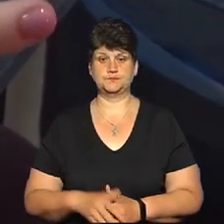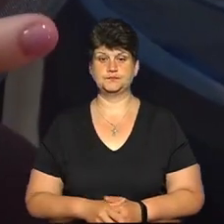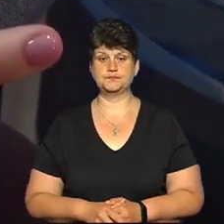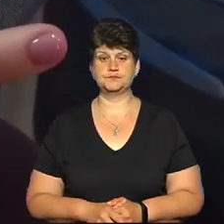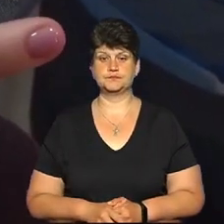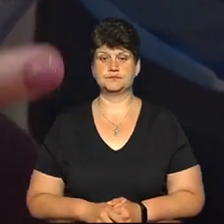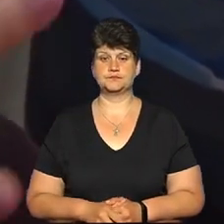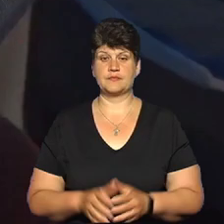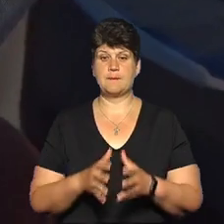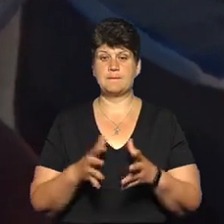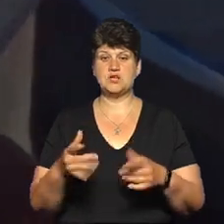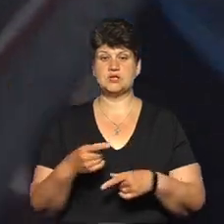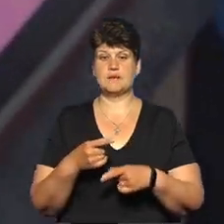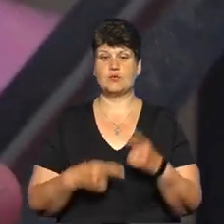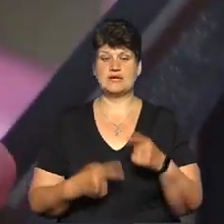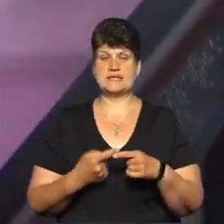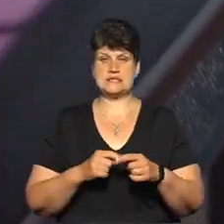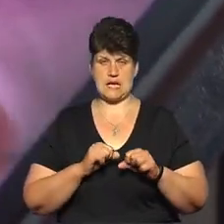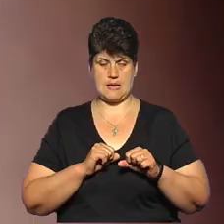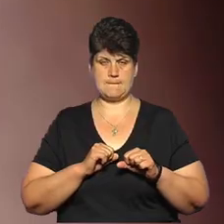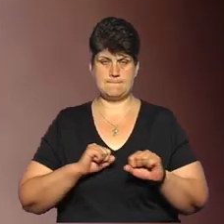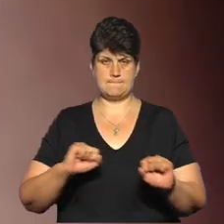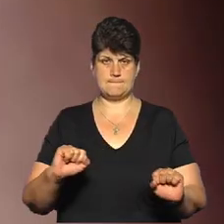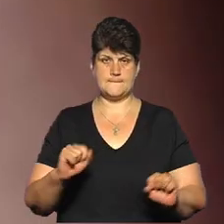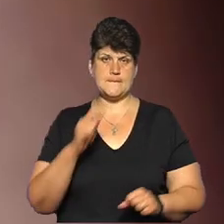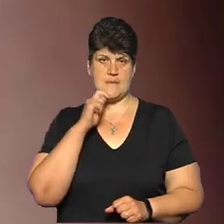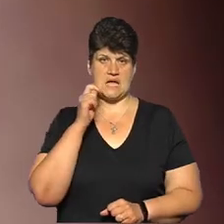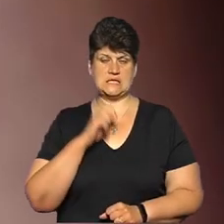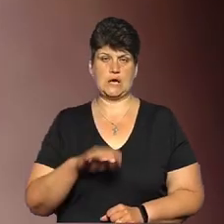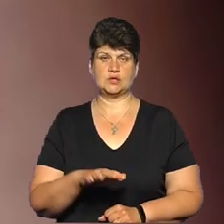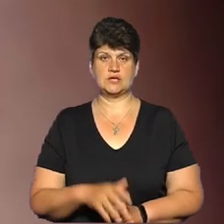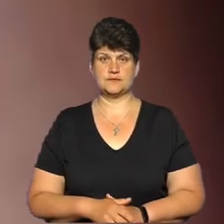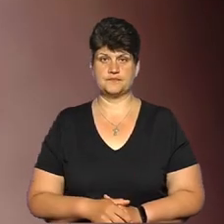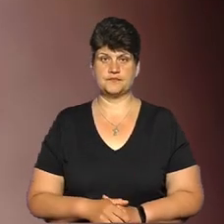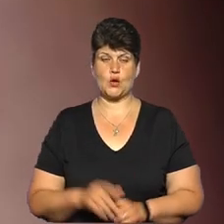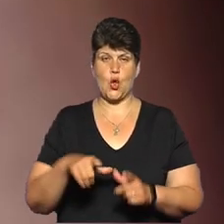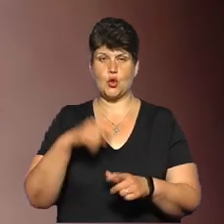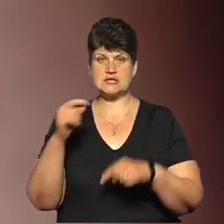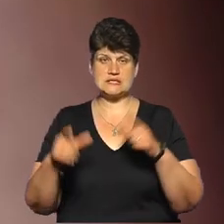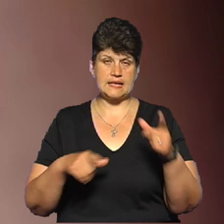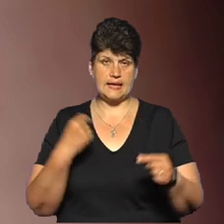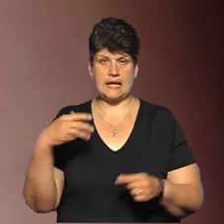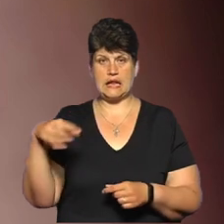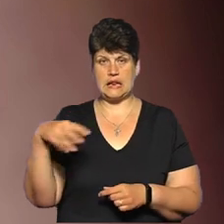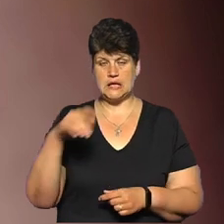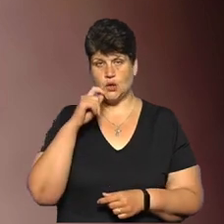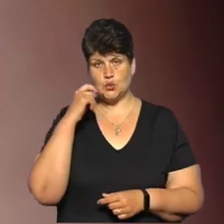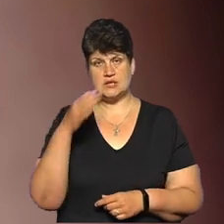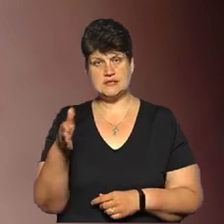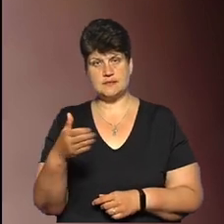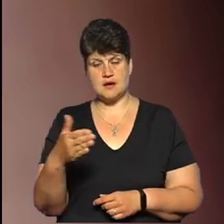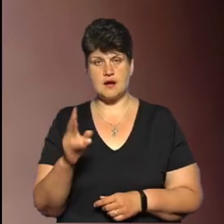Більша половина з них патріотичні, розповідає Галина. Колоски, калина, український прапор, карта